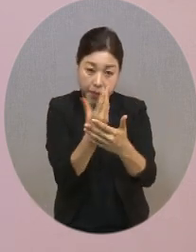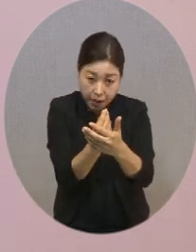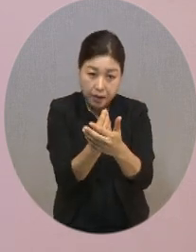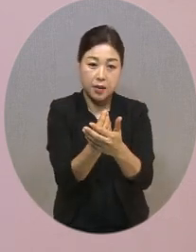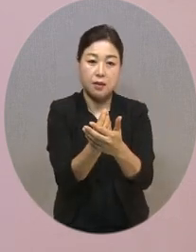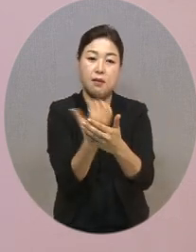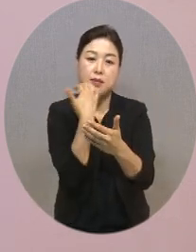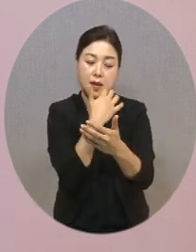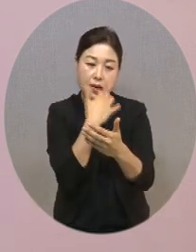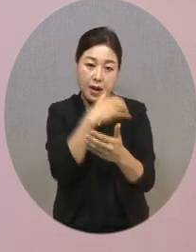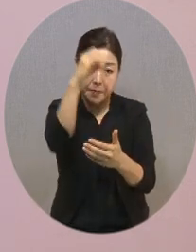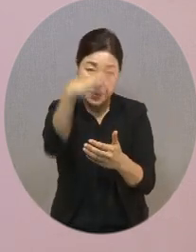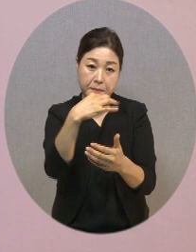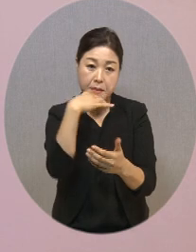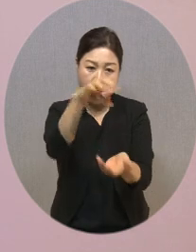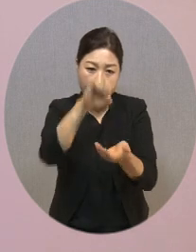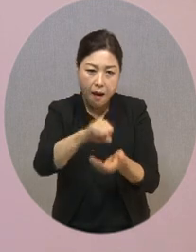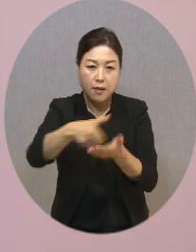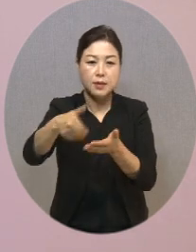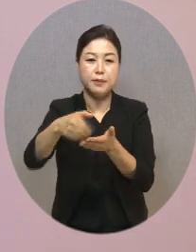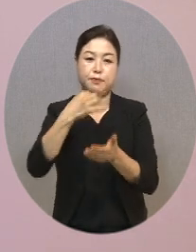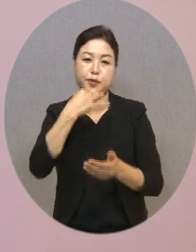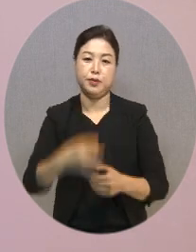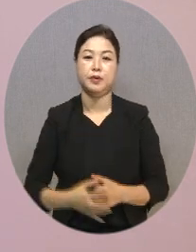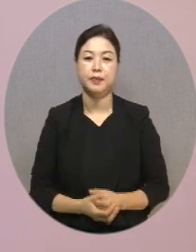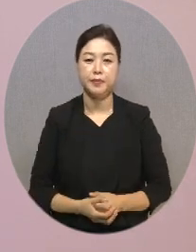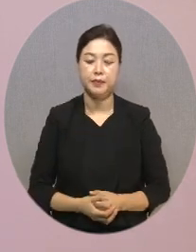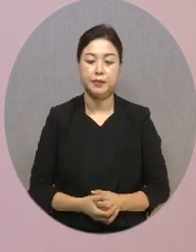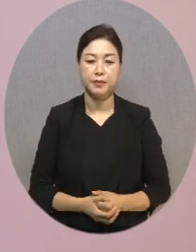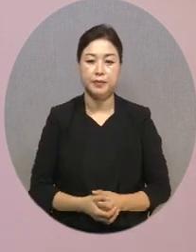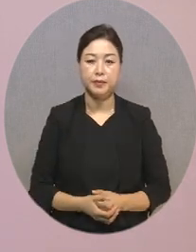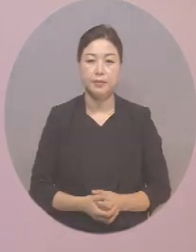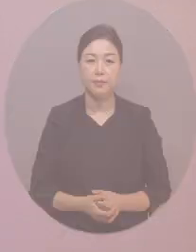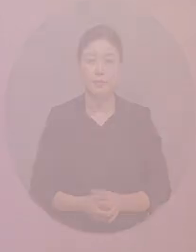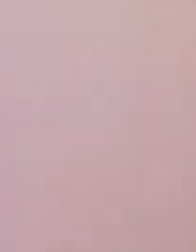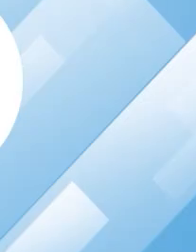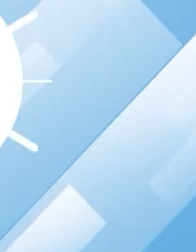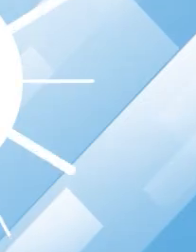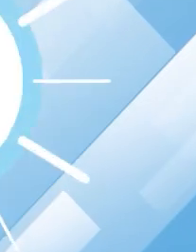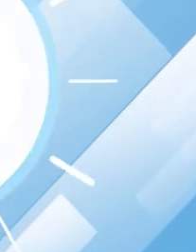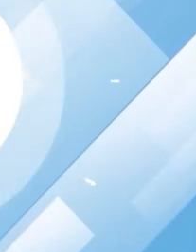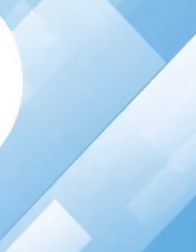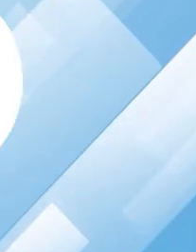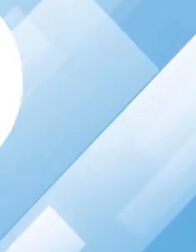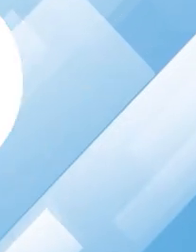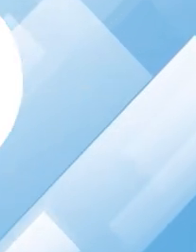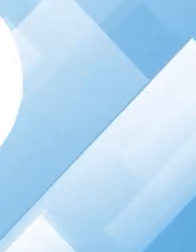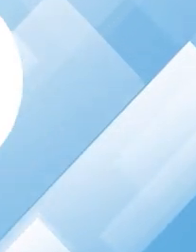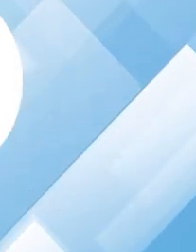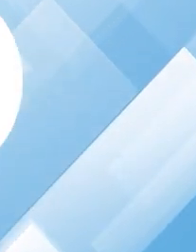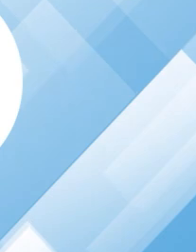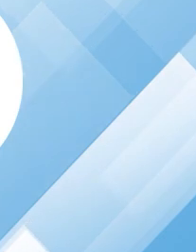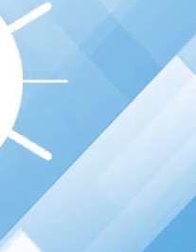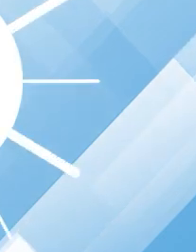올 뿐입니다. 복지TV 뉴스 이영수입니다.